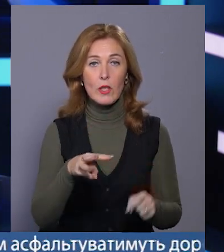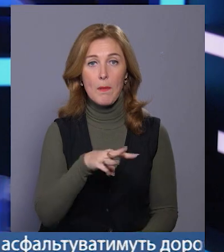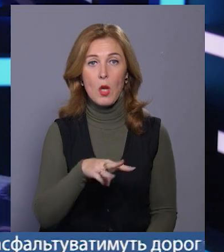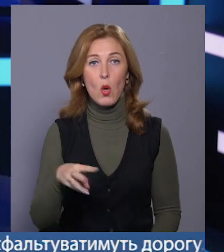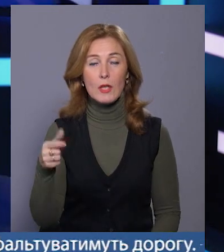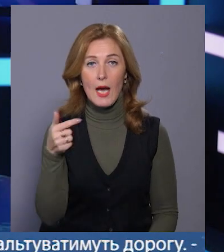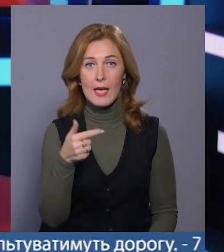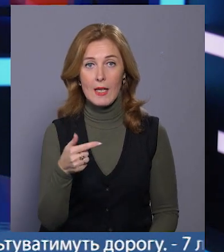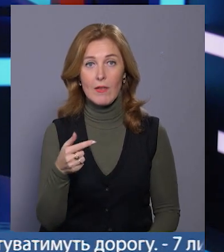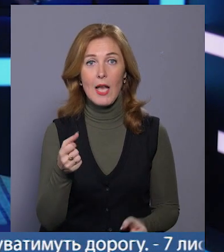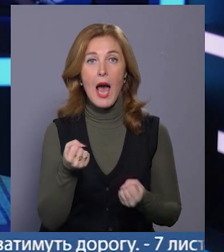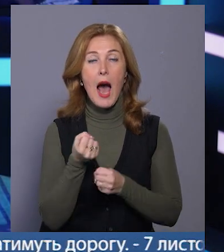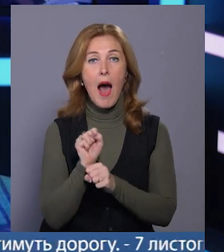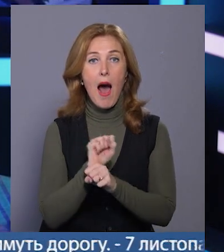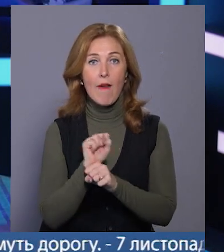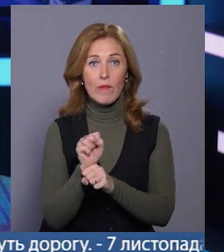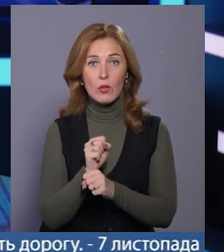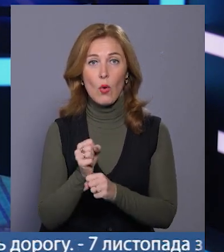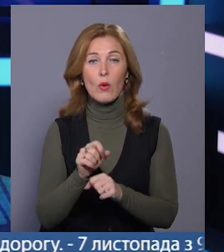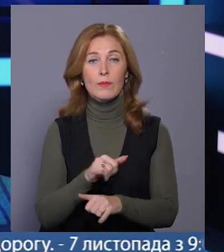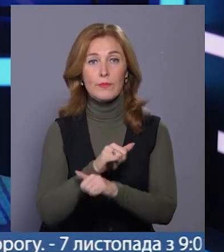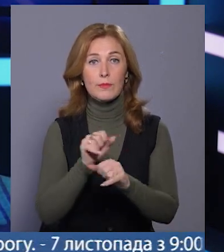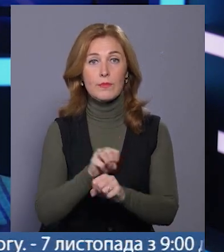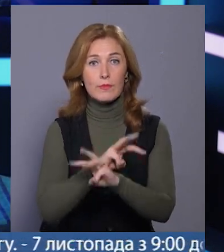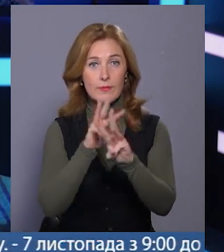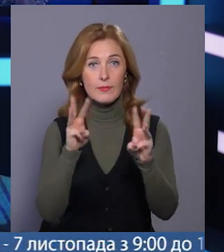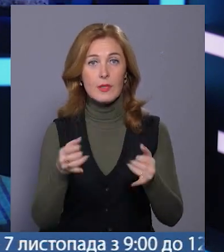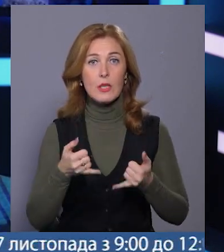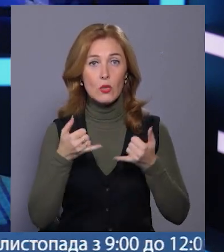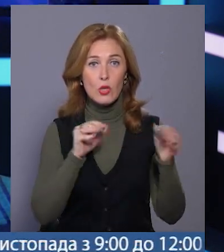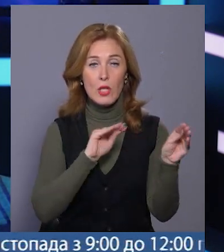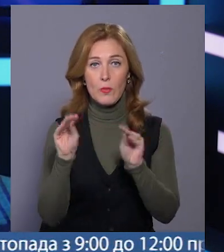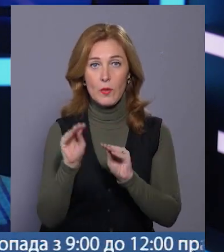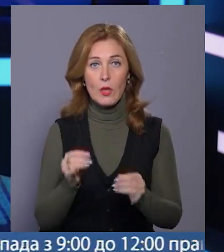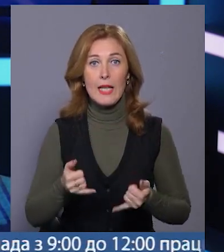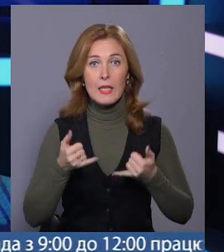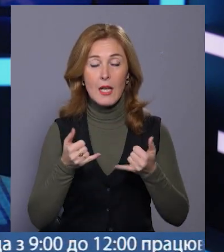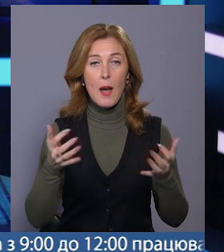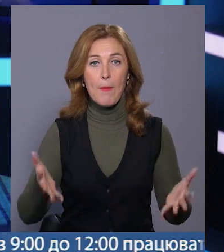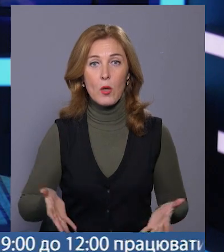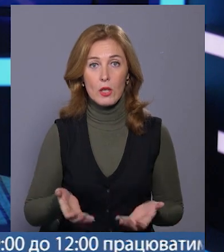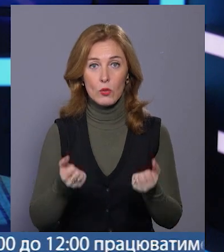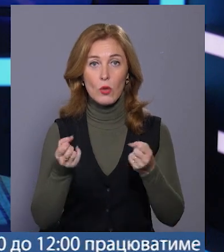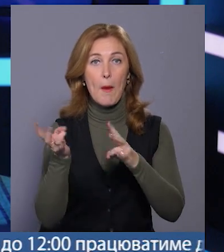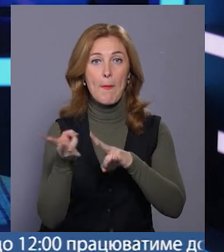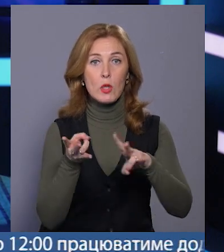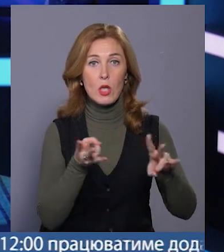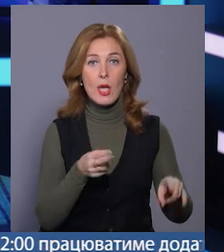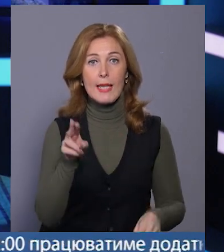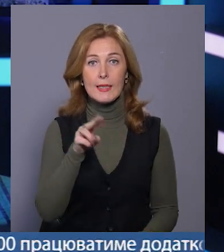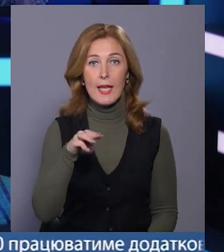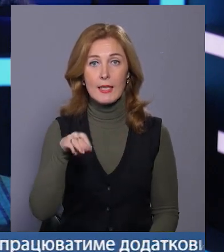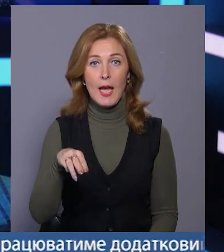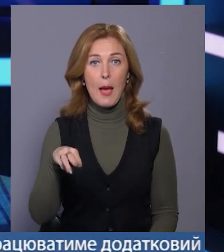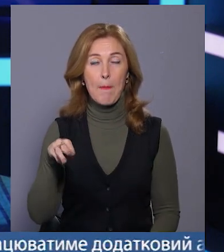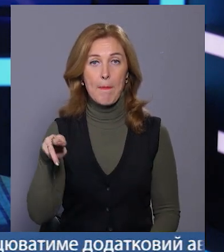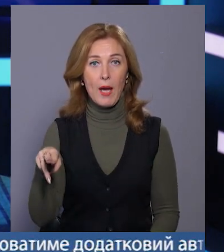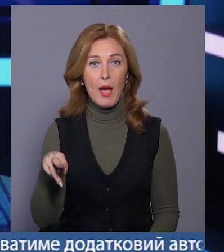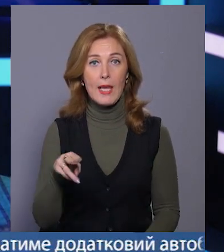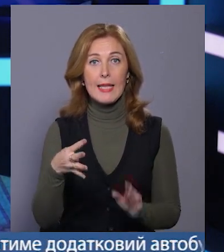гривень. Автомобілі оснащені сучасним обладнанням для порятунку постраждалих в ДТП. Усі 9 автівок, які отримала